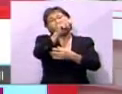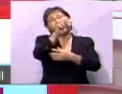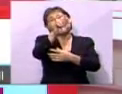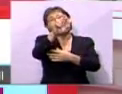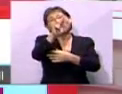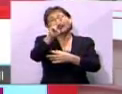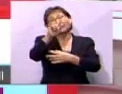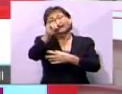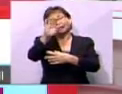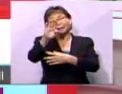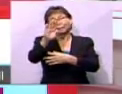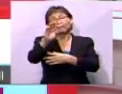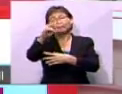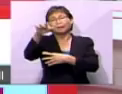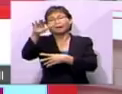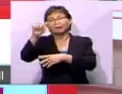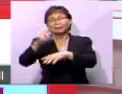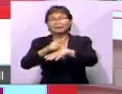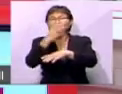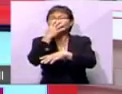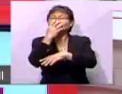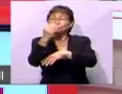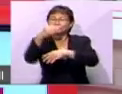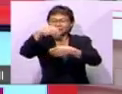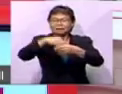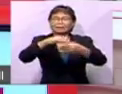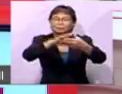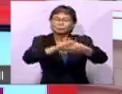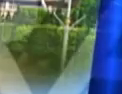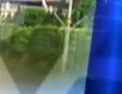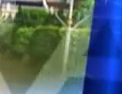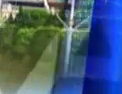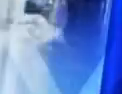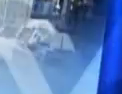Tuanku Munawir Seremban dalam segmen Negaraku.